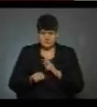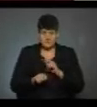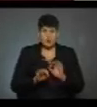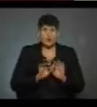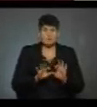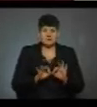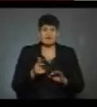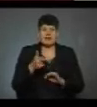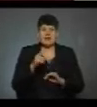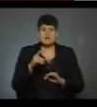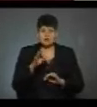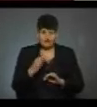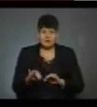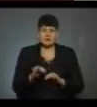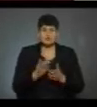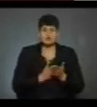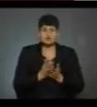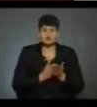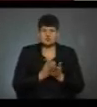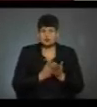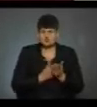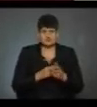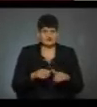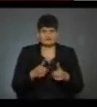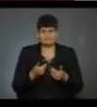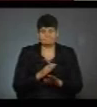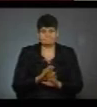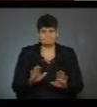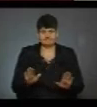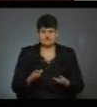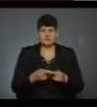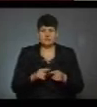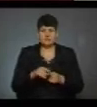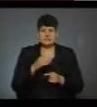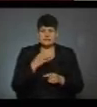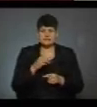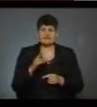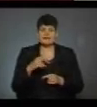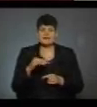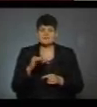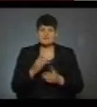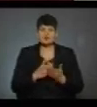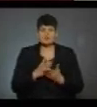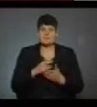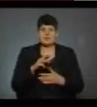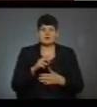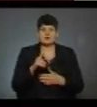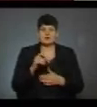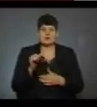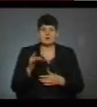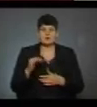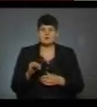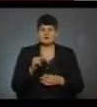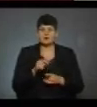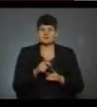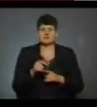газовій службі, яка проводила газ до сільради Угринева, не надаватимуть. Про це нам розповів диспетчер служби Михайло Загородний. За його словами,